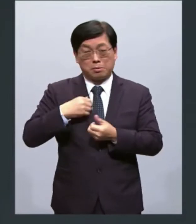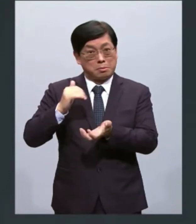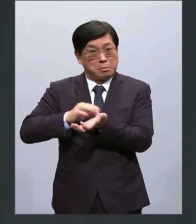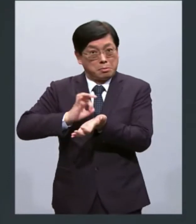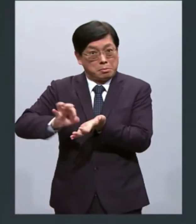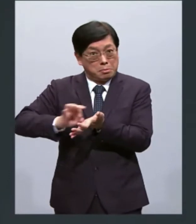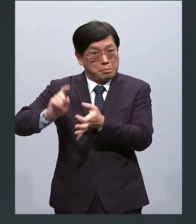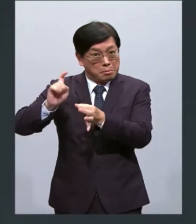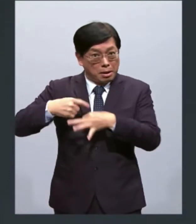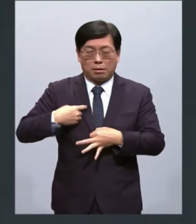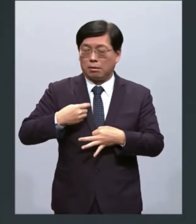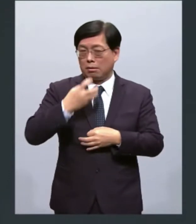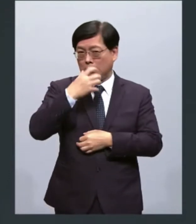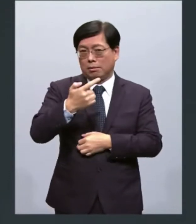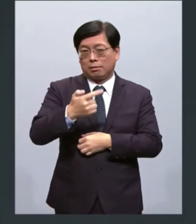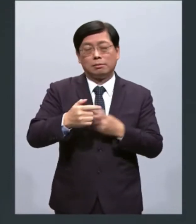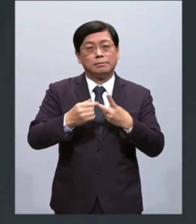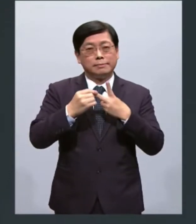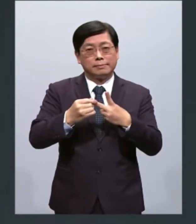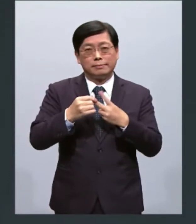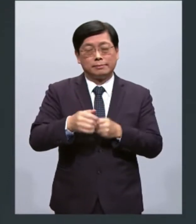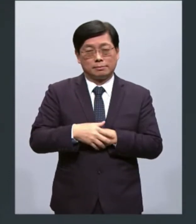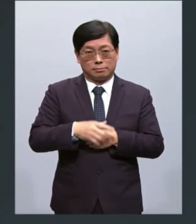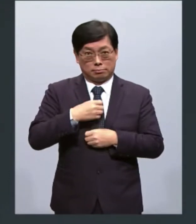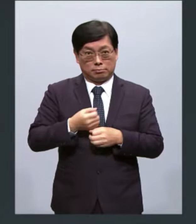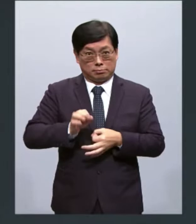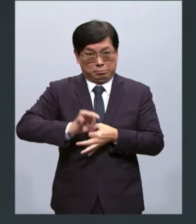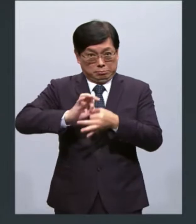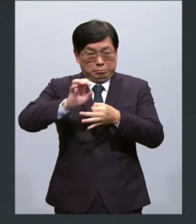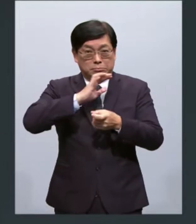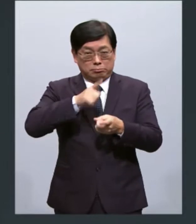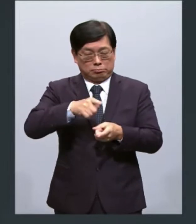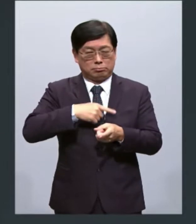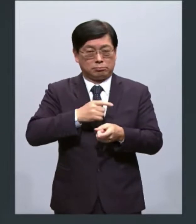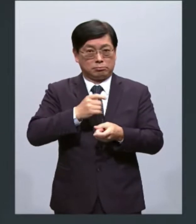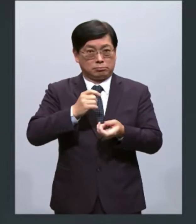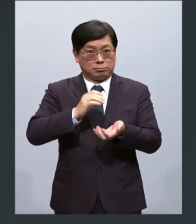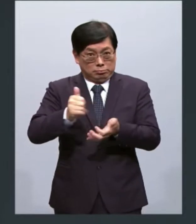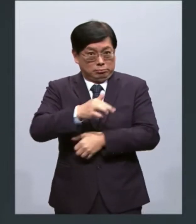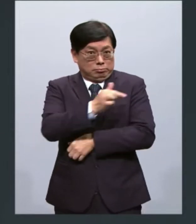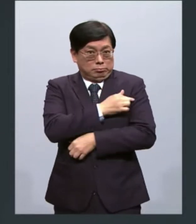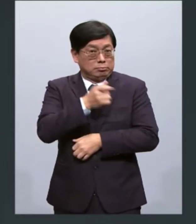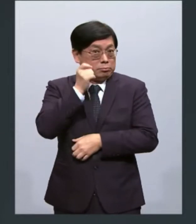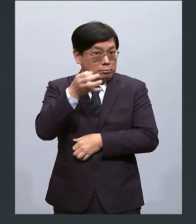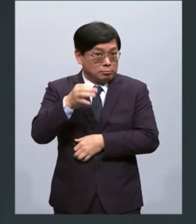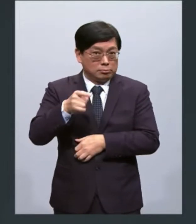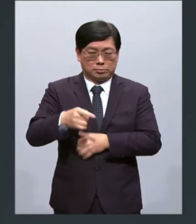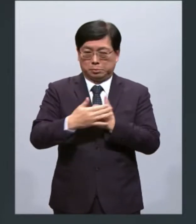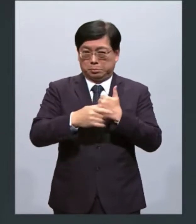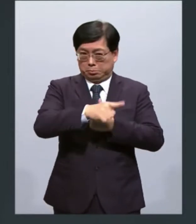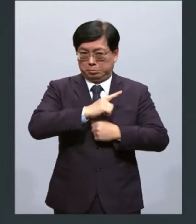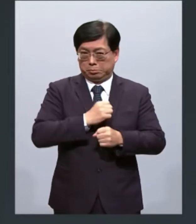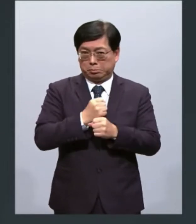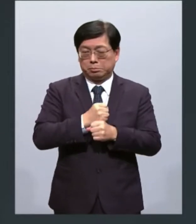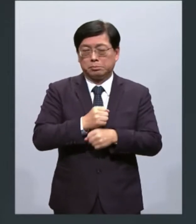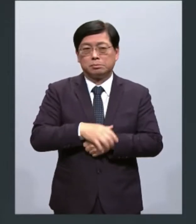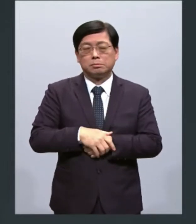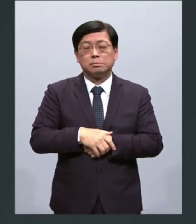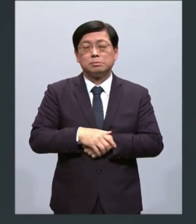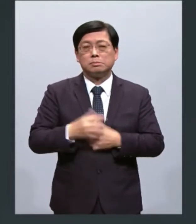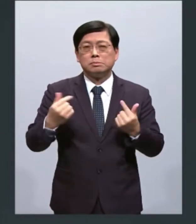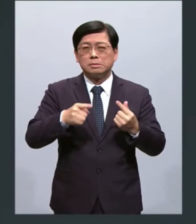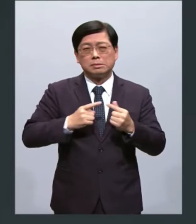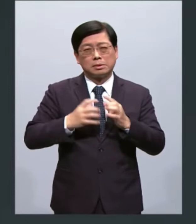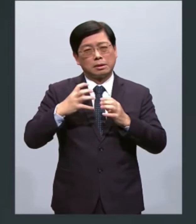业是亏本的。第二，要提高护理的薪资跟保障医师的点值。其实在这